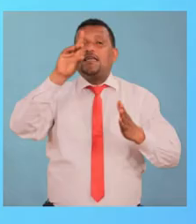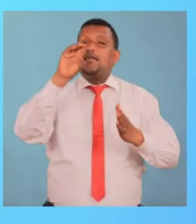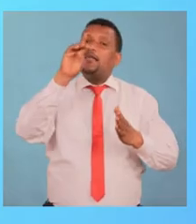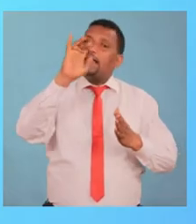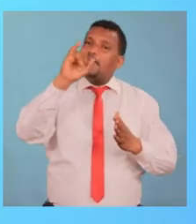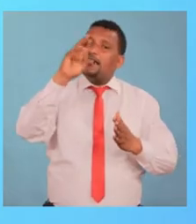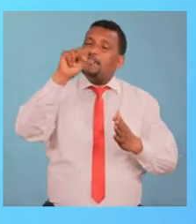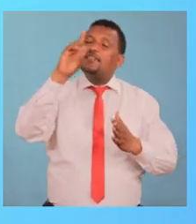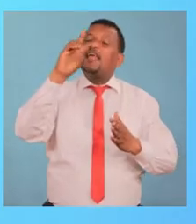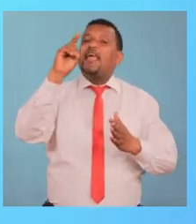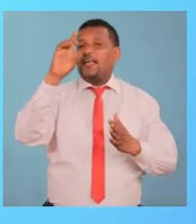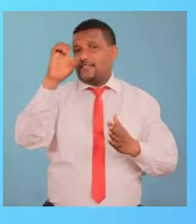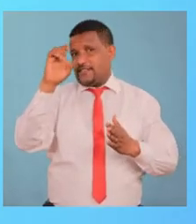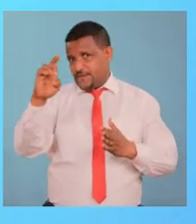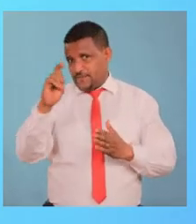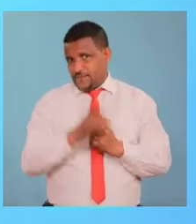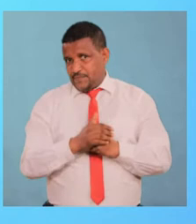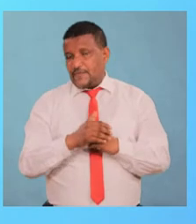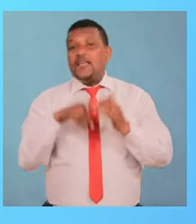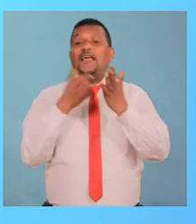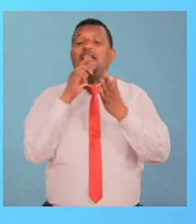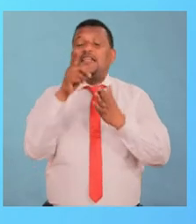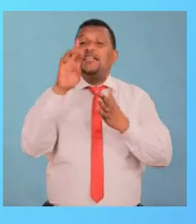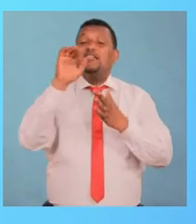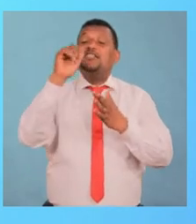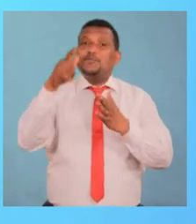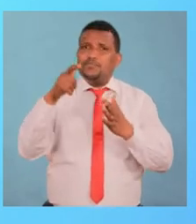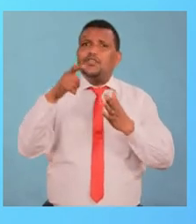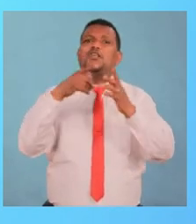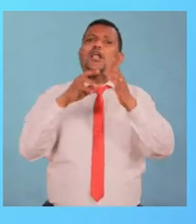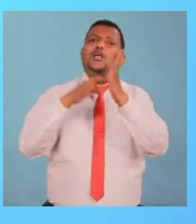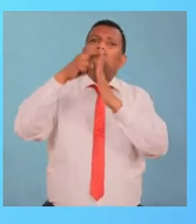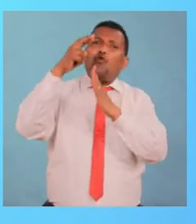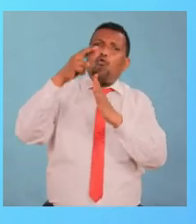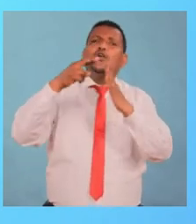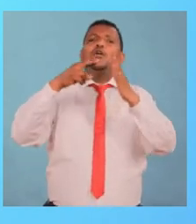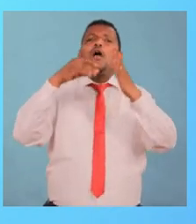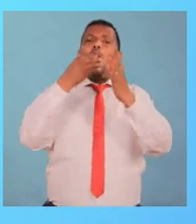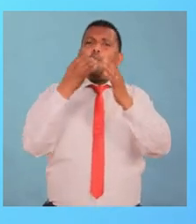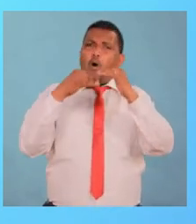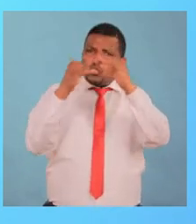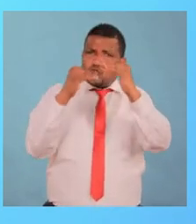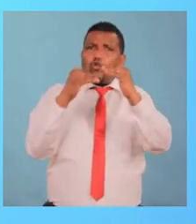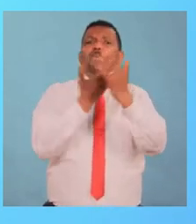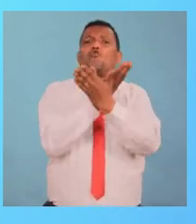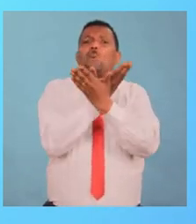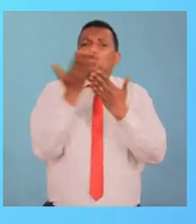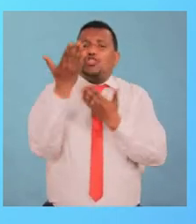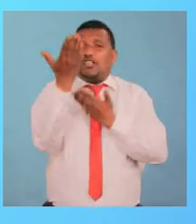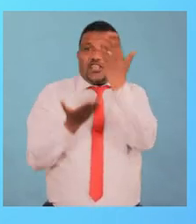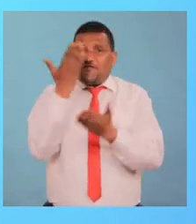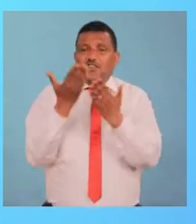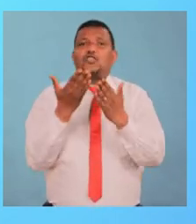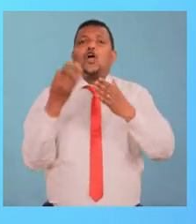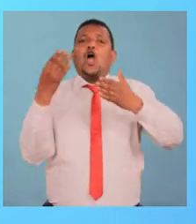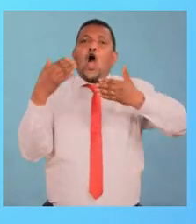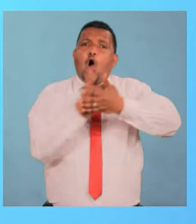सीरियल की TRP रेस ऑनलाइन नोटिफिकेशन सर्विस और इनक्रीज और